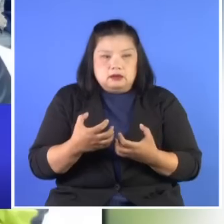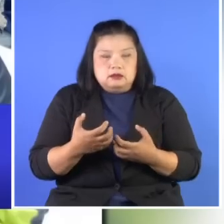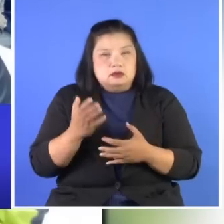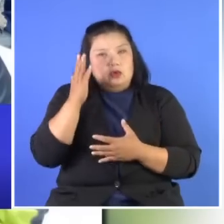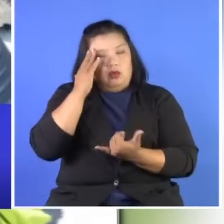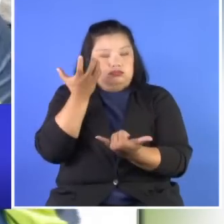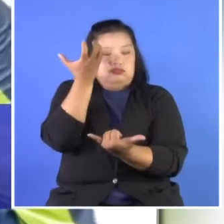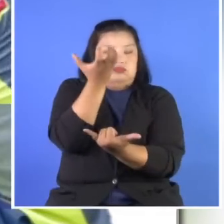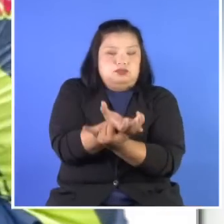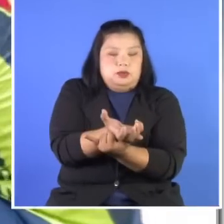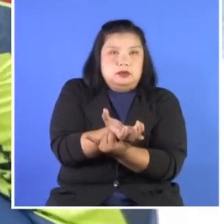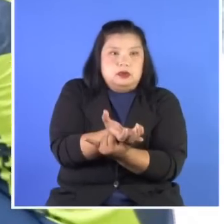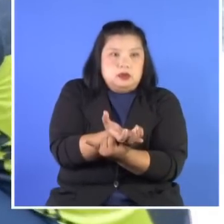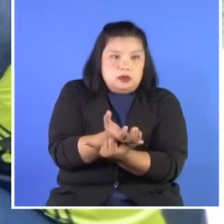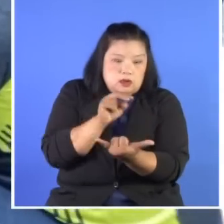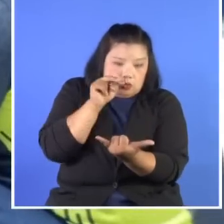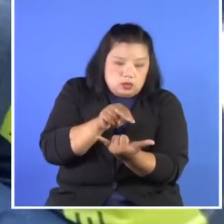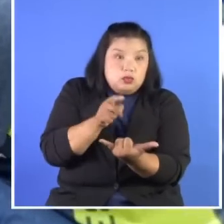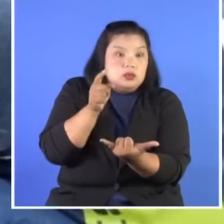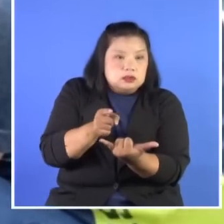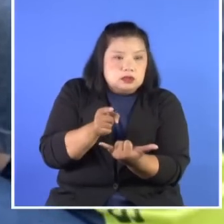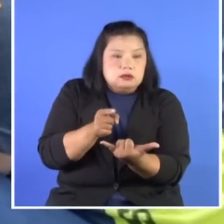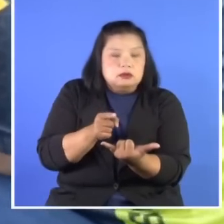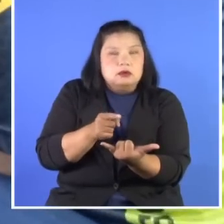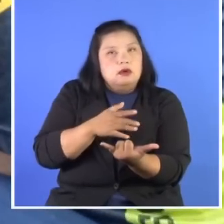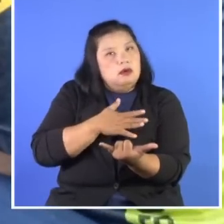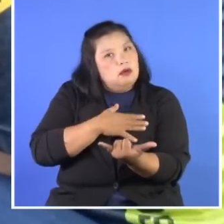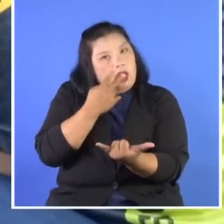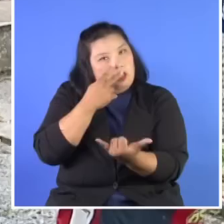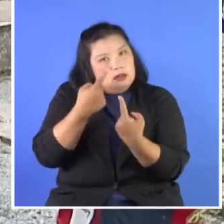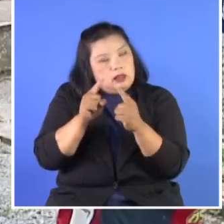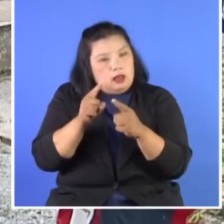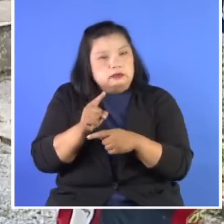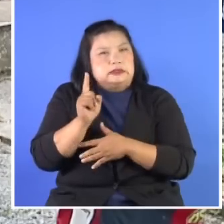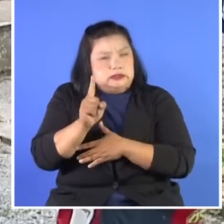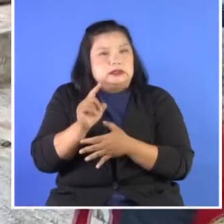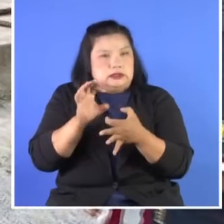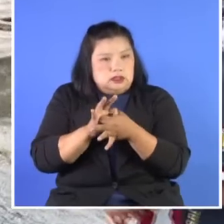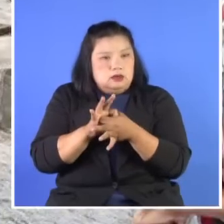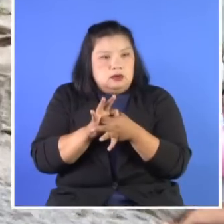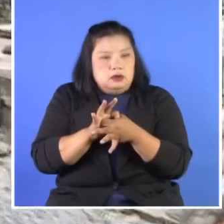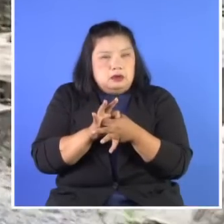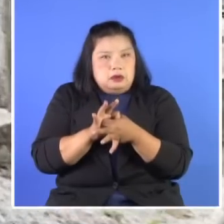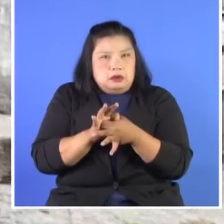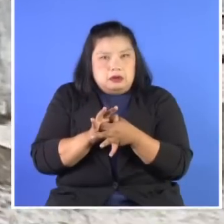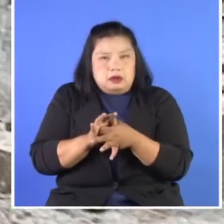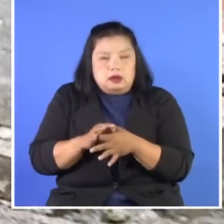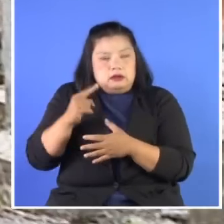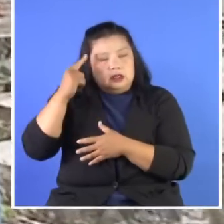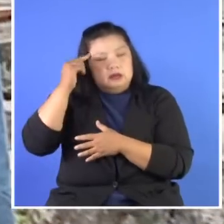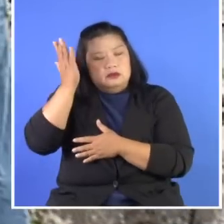ทำให้ทุกคนเนี่ยตะลึงเลยแล้วก็แปลกใจเป็นอย่างมากคาดว่านี่อาจจะเป็นสาเหตุที่วิญญาณใดก็มาเข้าฝันน้องสาวก็ได้